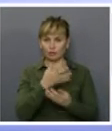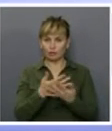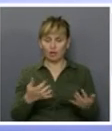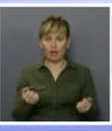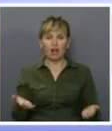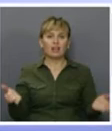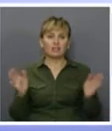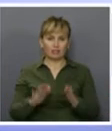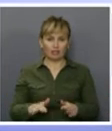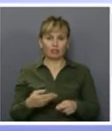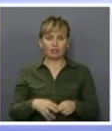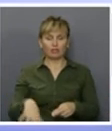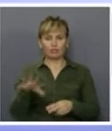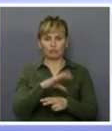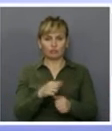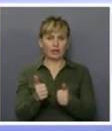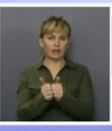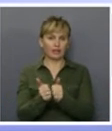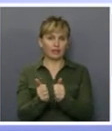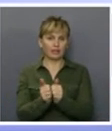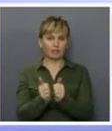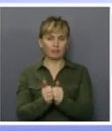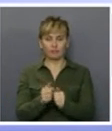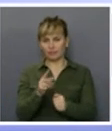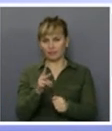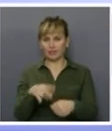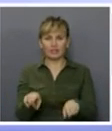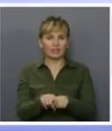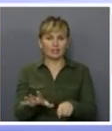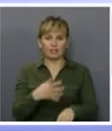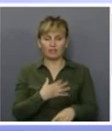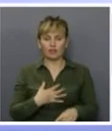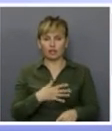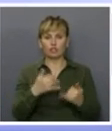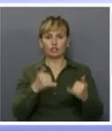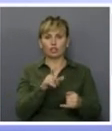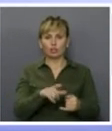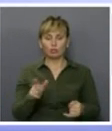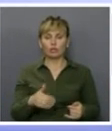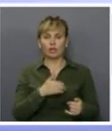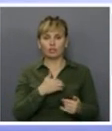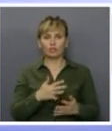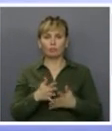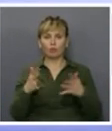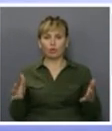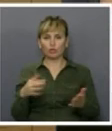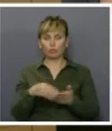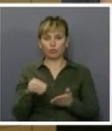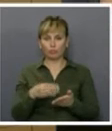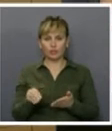Остальное все это, скажем так, сопутствующее, да, все, что не особо важно. То есть сейчас люди хотят больше приобретать